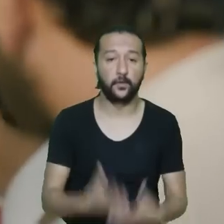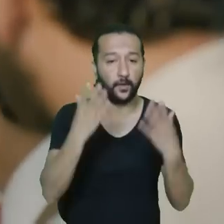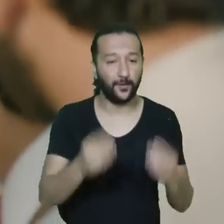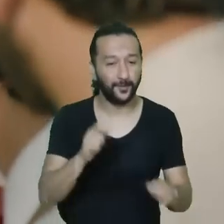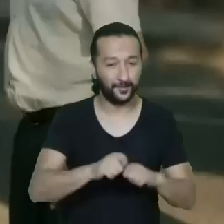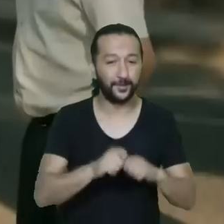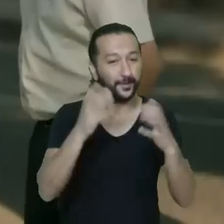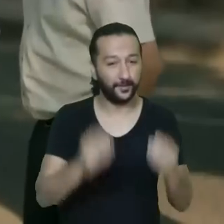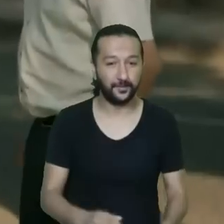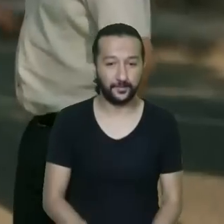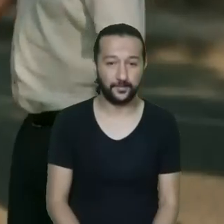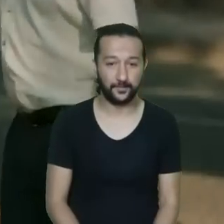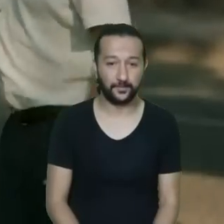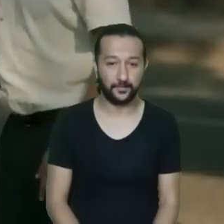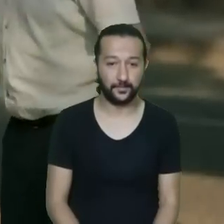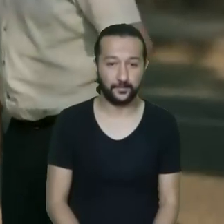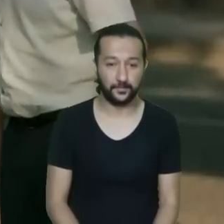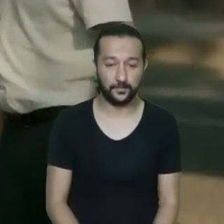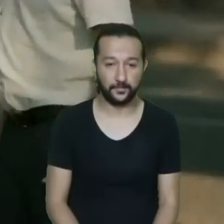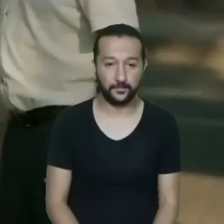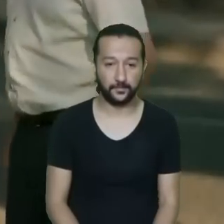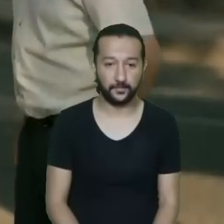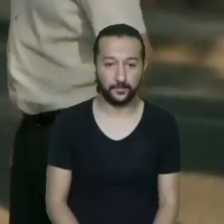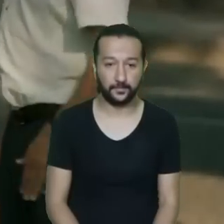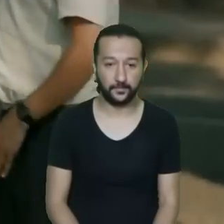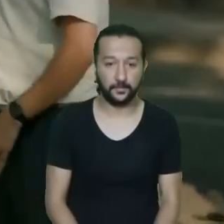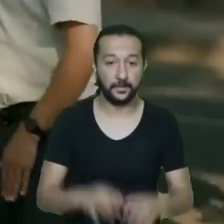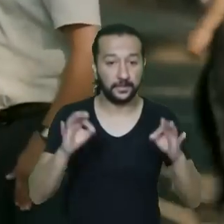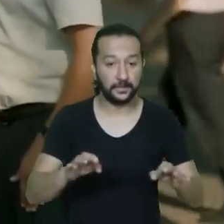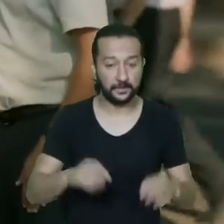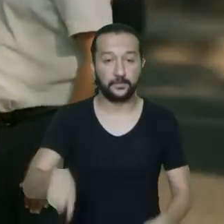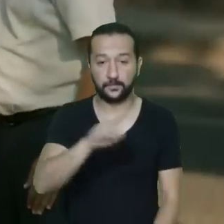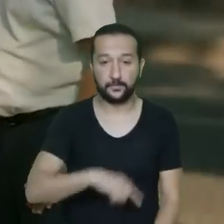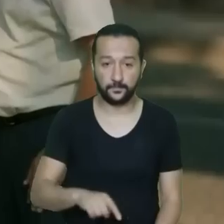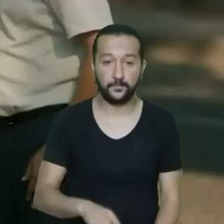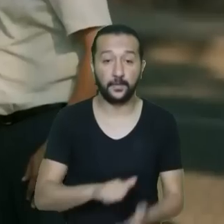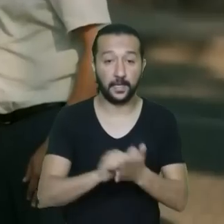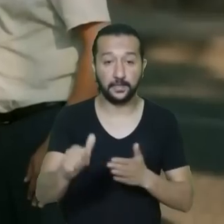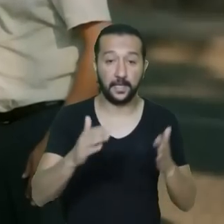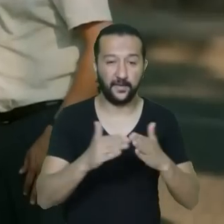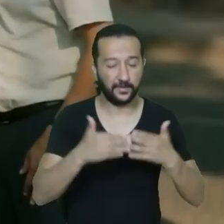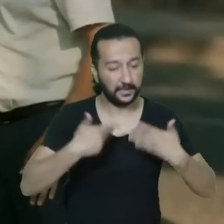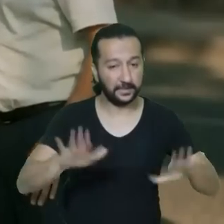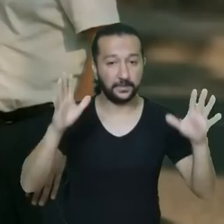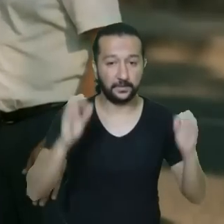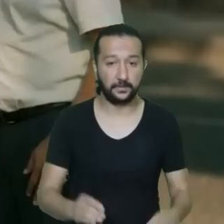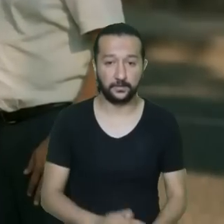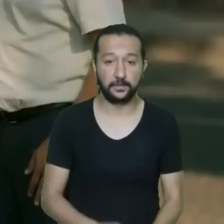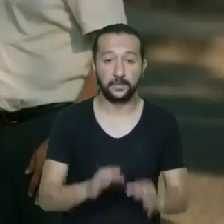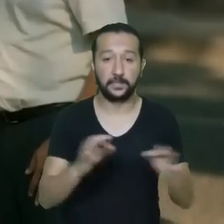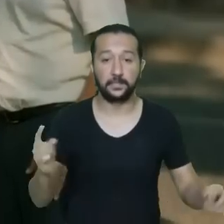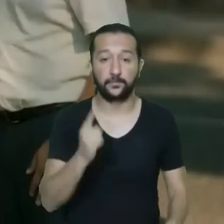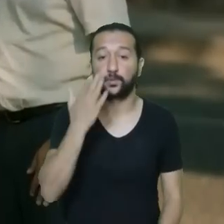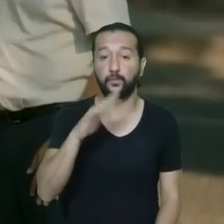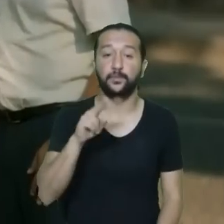Oldu bu iş Sadıç'ım. Ellerini çarptılar. Şimdi herkes evlerini dağılacak. Hiçbir